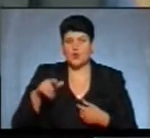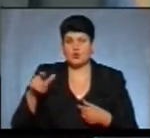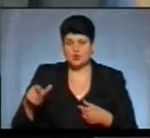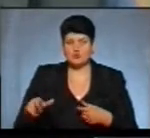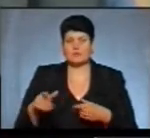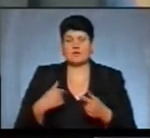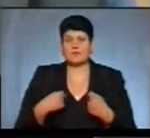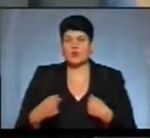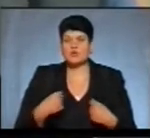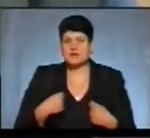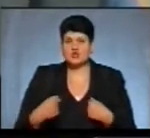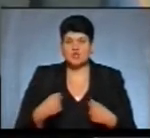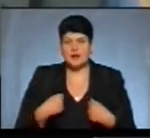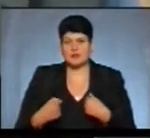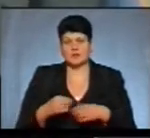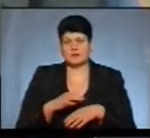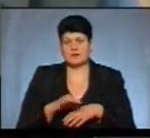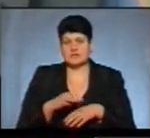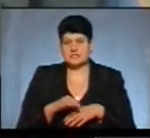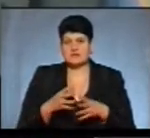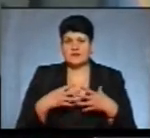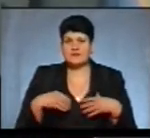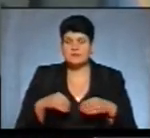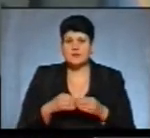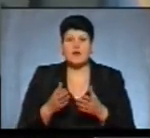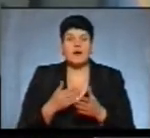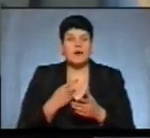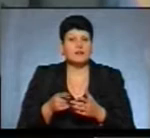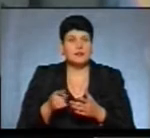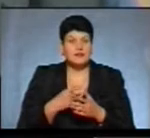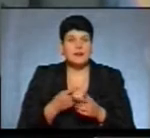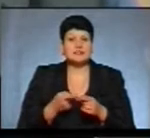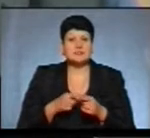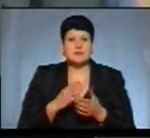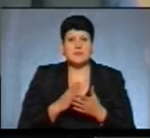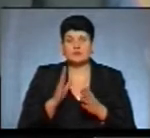числі постраждали від насильства в сім'ї, але знову ж таки це